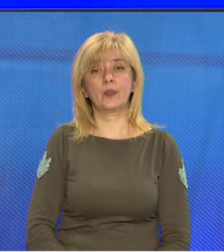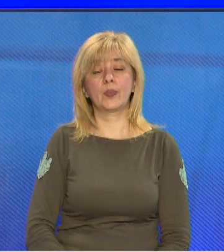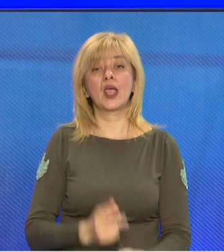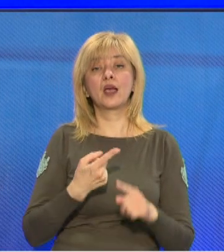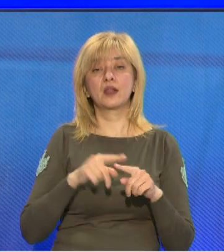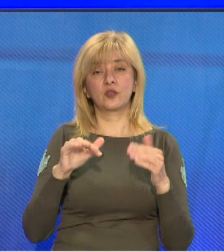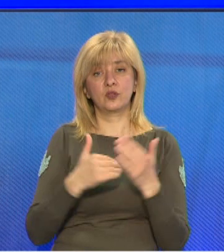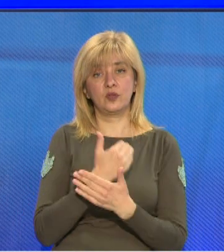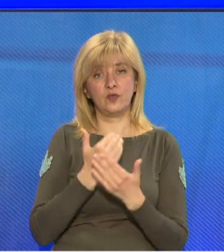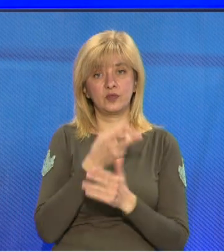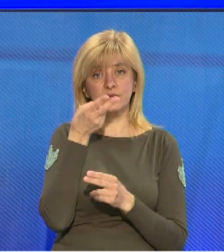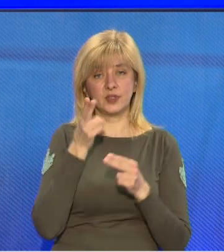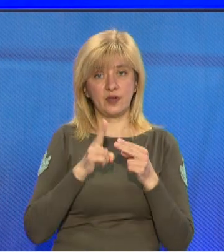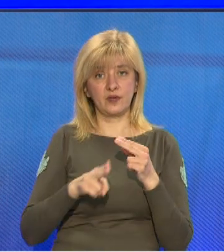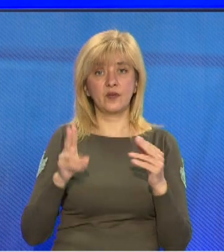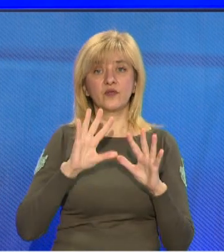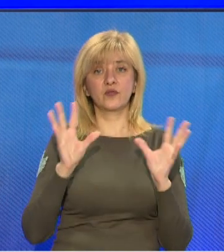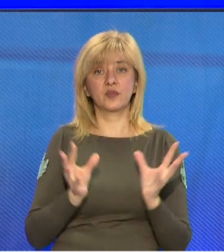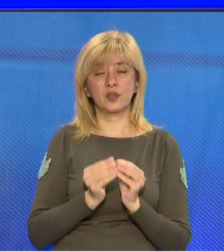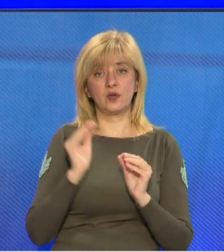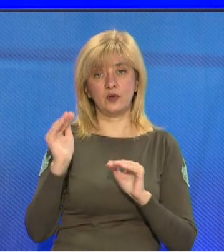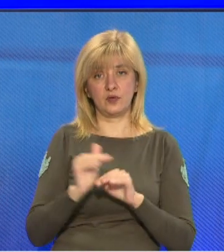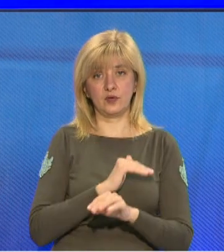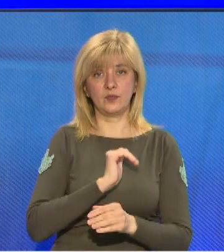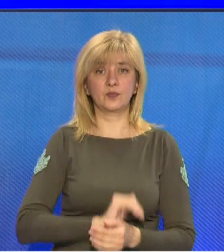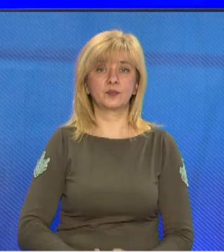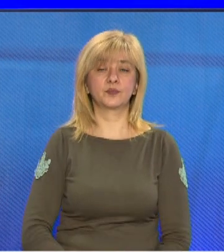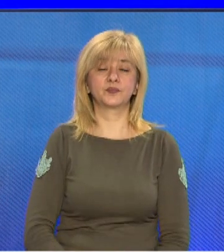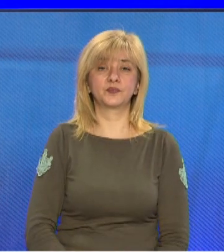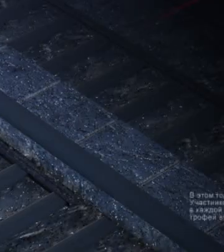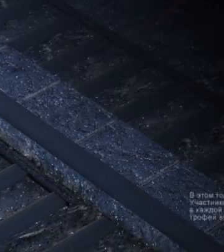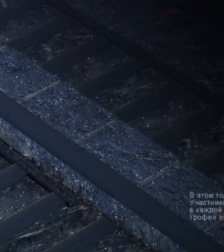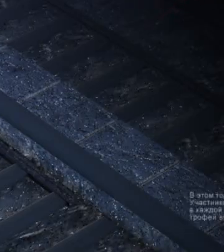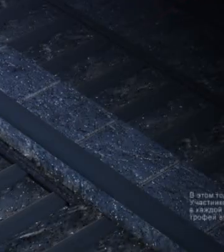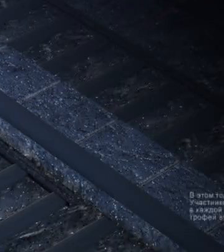І на гэтым наш выпуск завершаны. Развітваемся і да наступных сустрэч у эфіры.